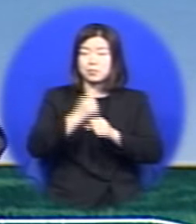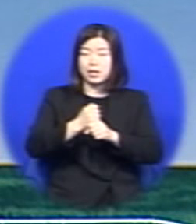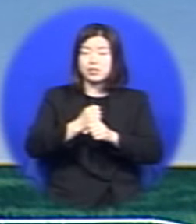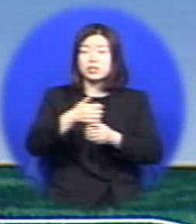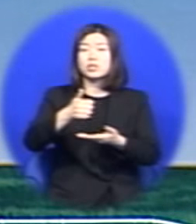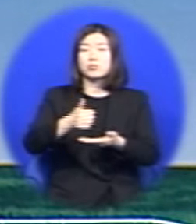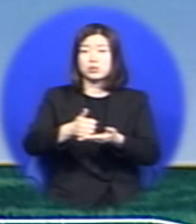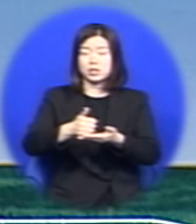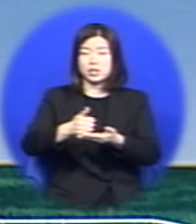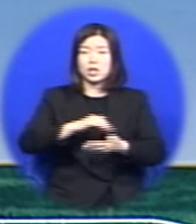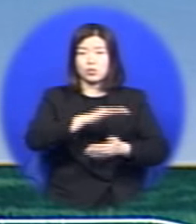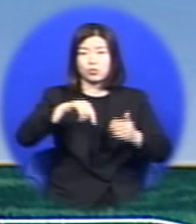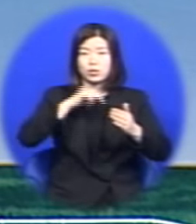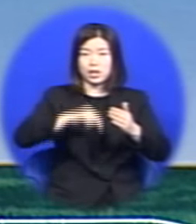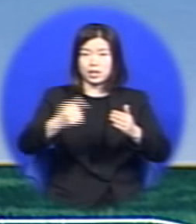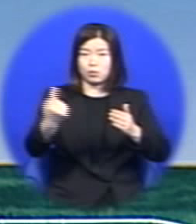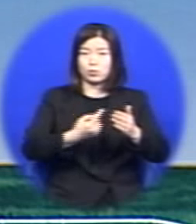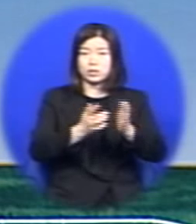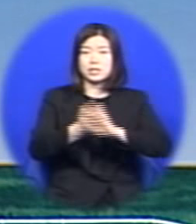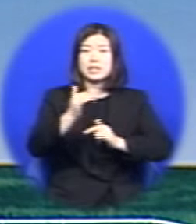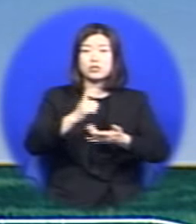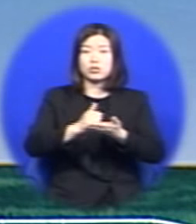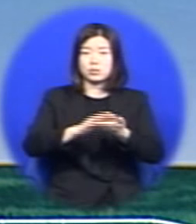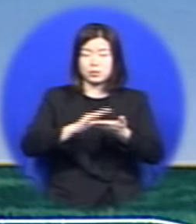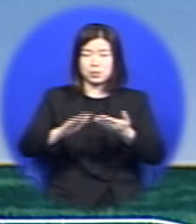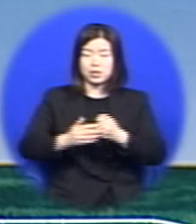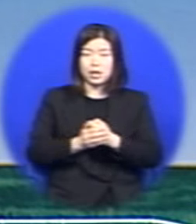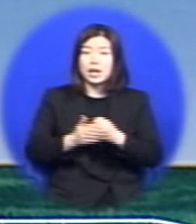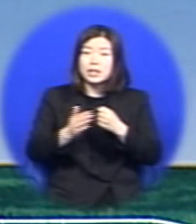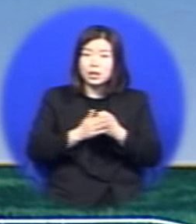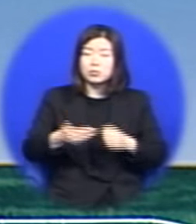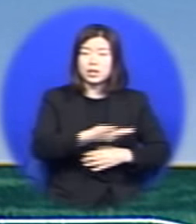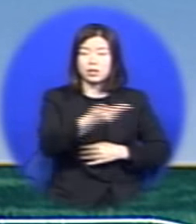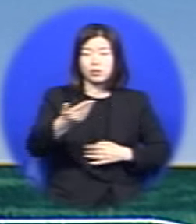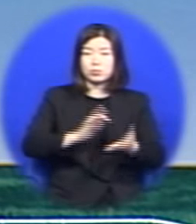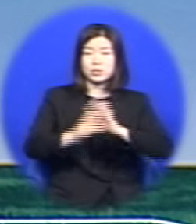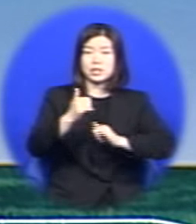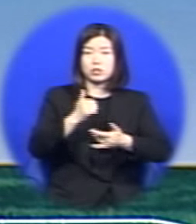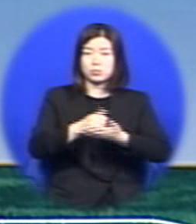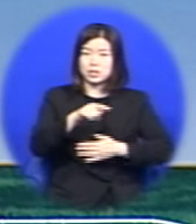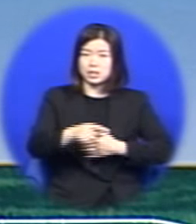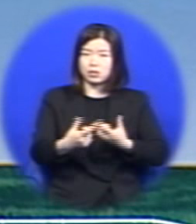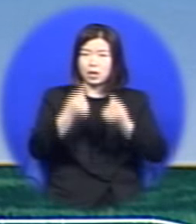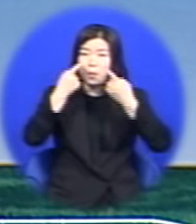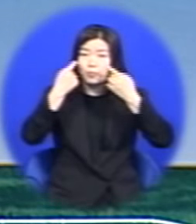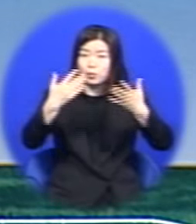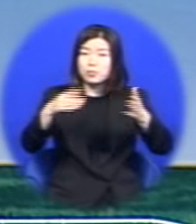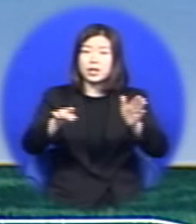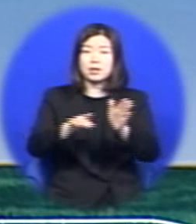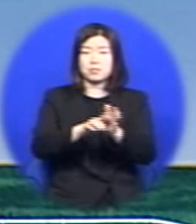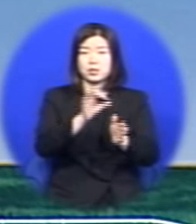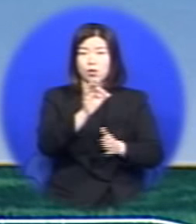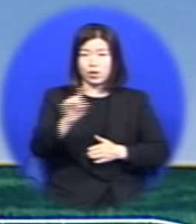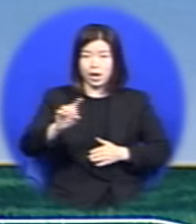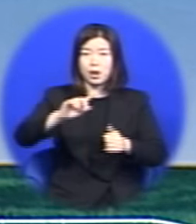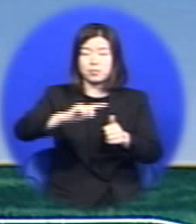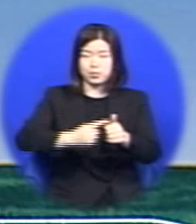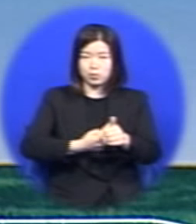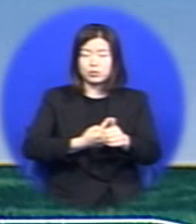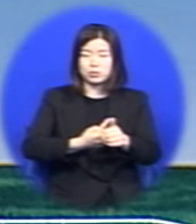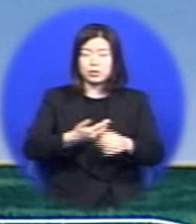우리 안에 오신 예수님이십니다. 그러므로 여러분이 예수님을 이렇게 분명히 믿으셔야 비로소